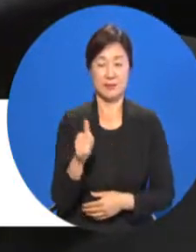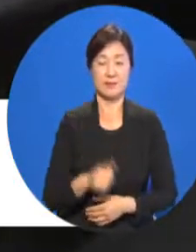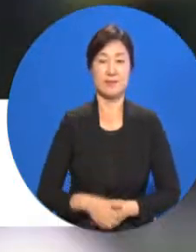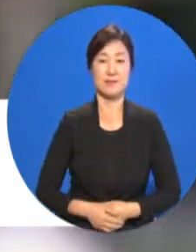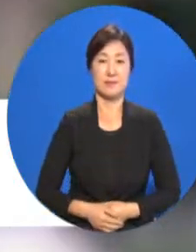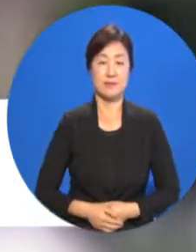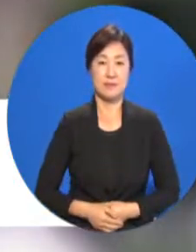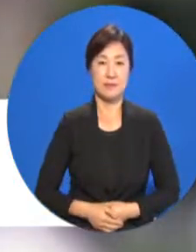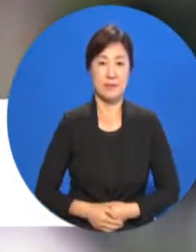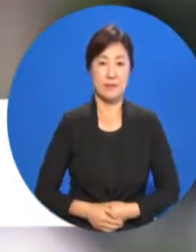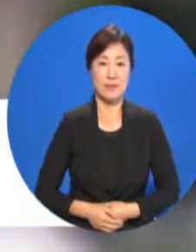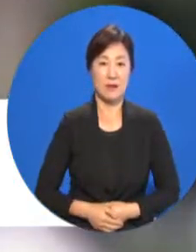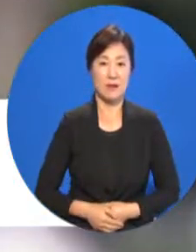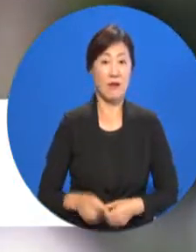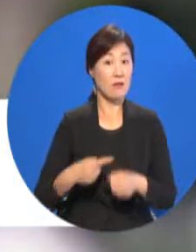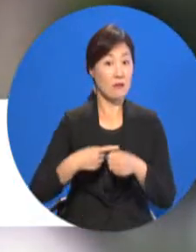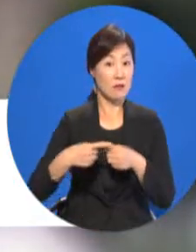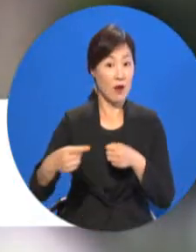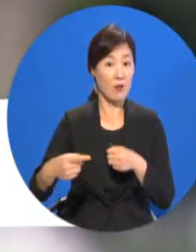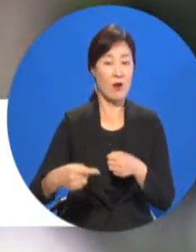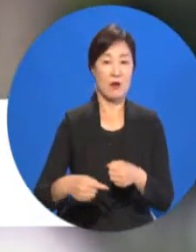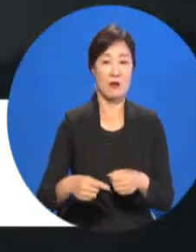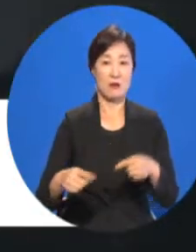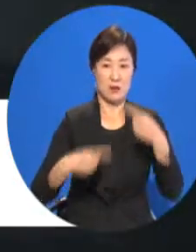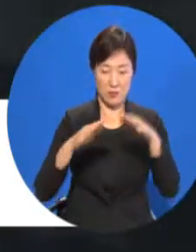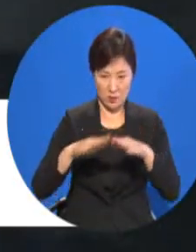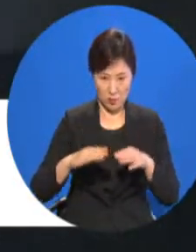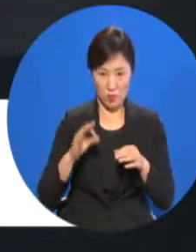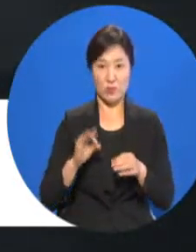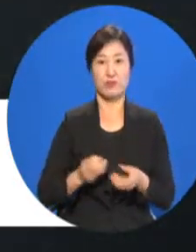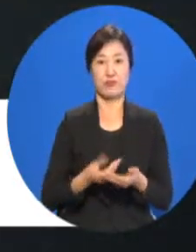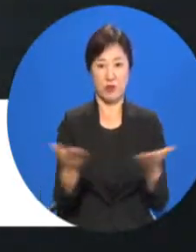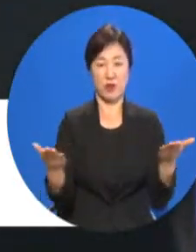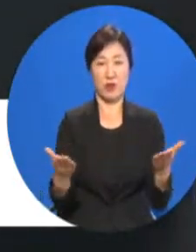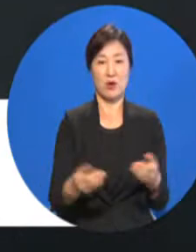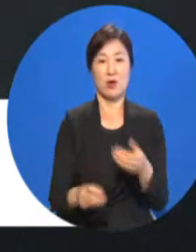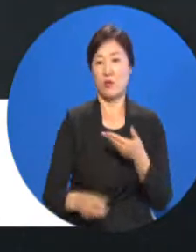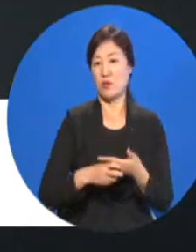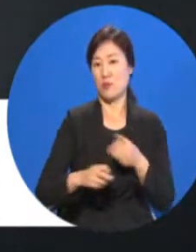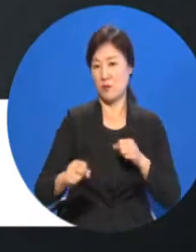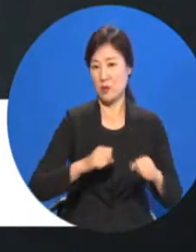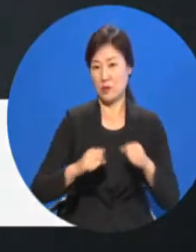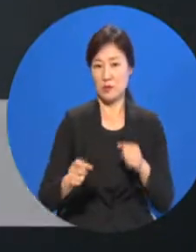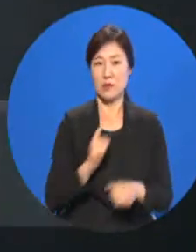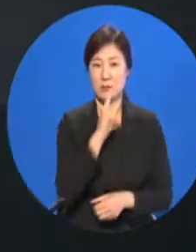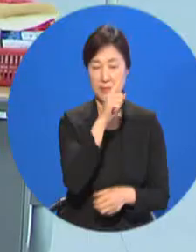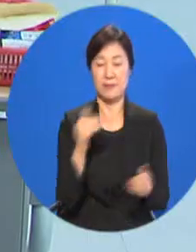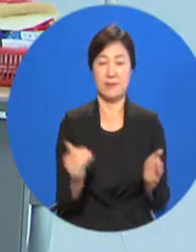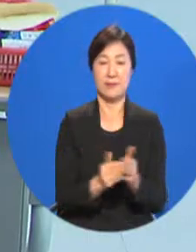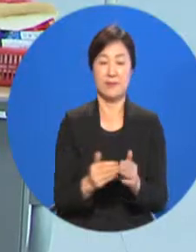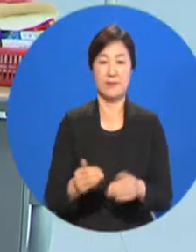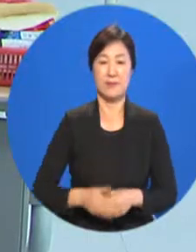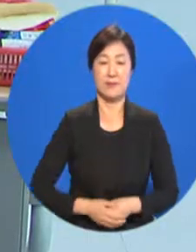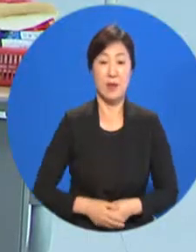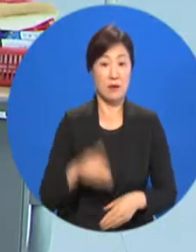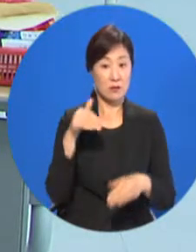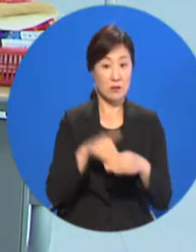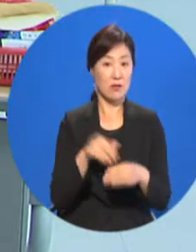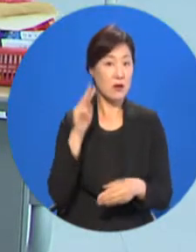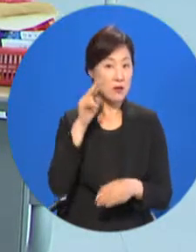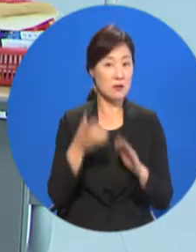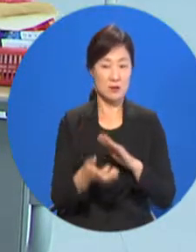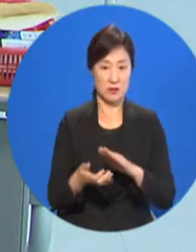B씨. 이듬해에는 세뱃돈도 뿌렸는데 역시 선거법 위반 혐의로 기소됐습니다. 선거를 이틀